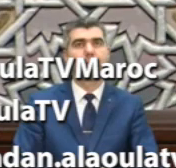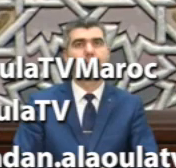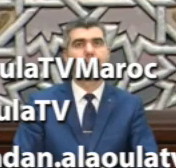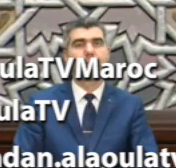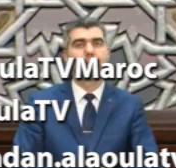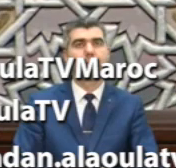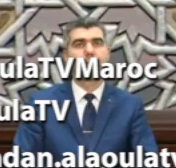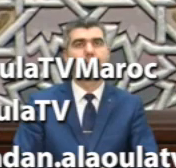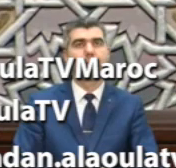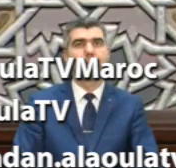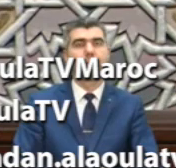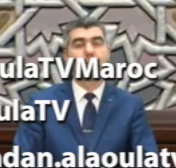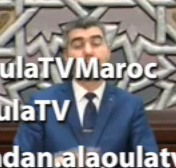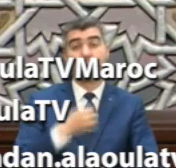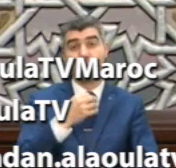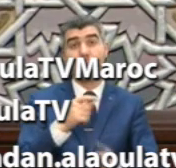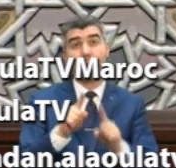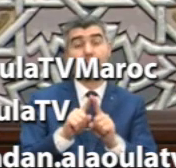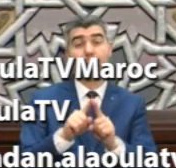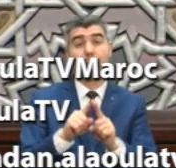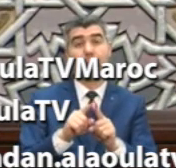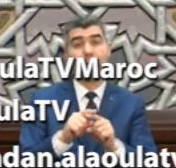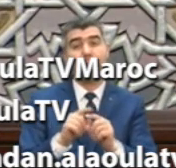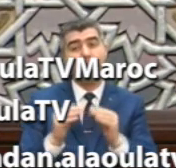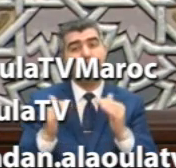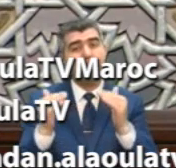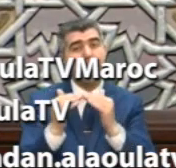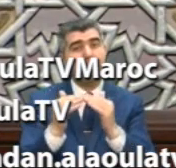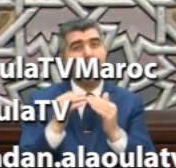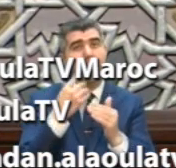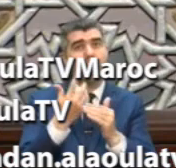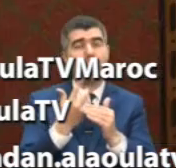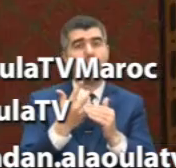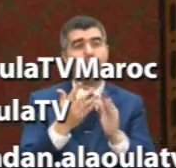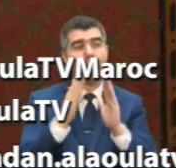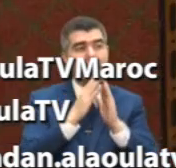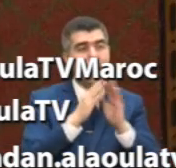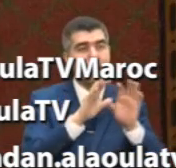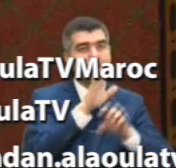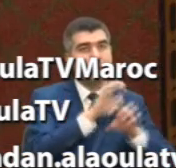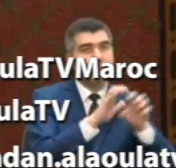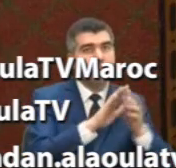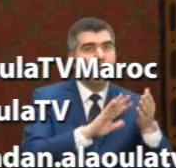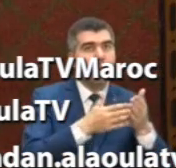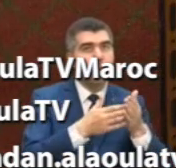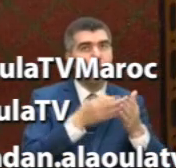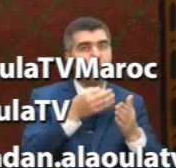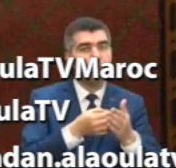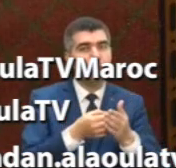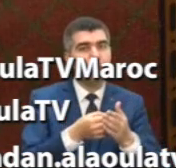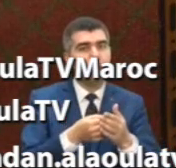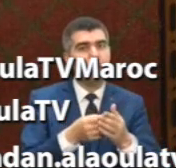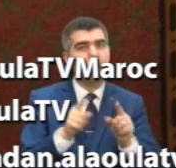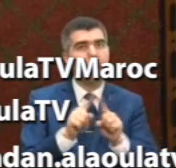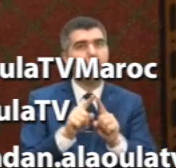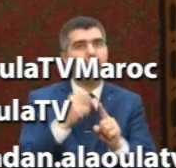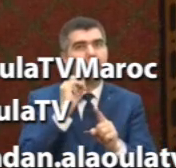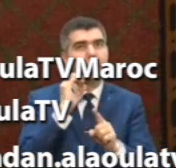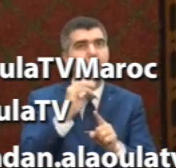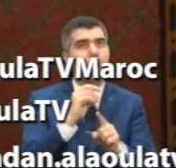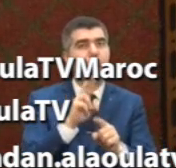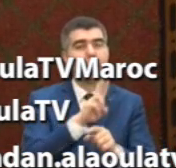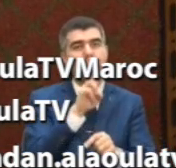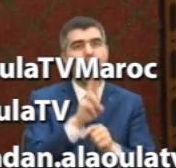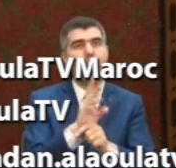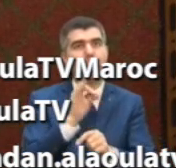لا، هو في الحقيقة السيدة الرئيسة كنا طلبنا وحدة الموضوع ديال هذا الشيء ديال المدن بدون صفيح. الفريق الاشتراكي المحترم فضل يحتفظ بالسؤال ديالو،